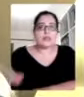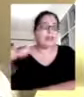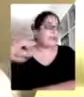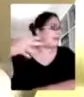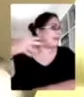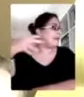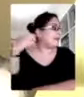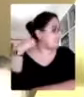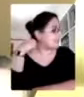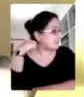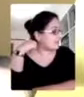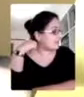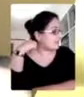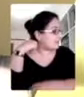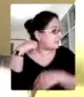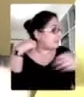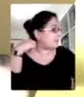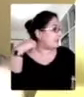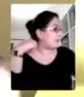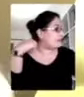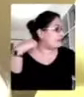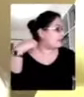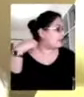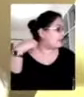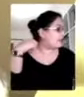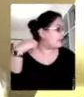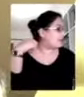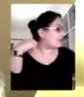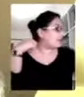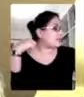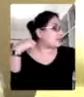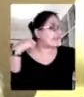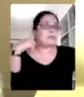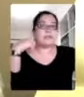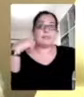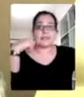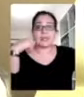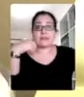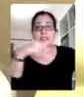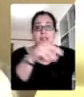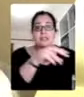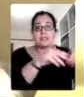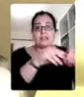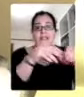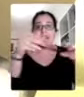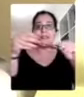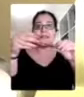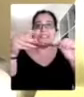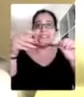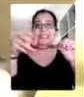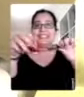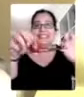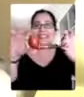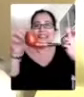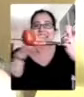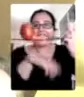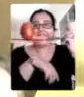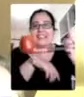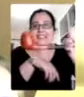yapacağım. Yani şimdi yine çekmeceden, bizim çekmece satılık değil.